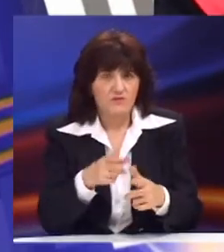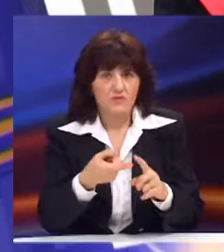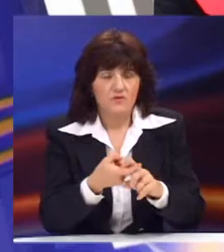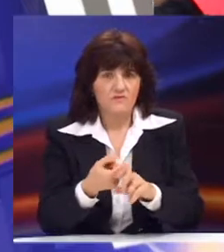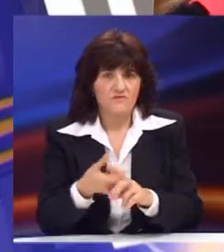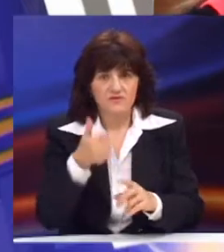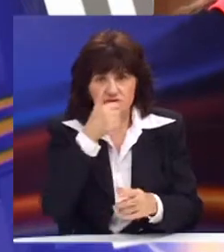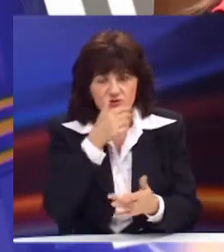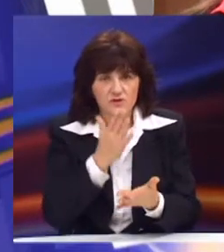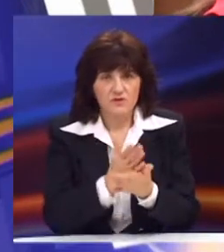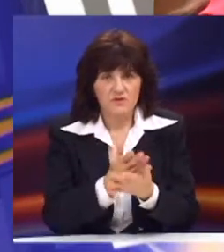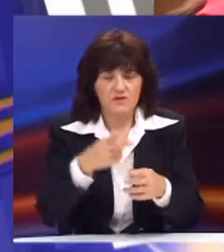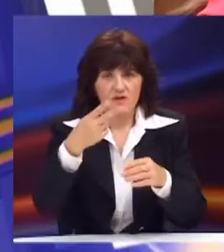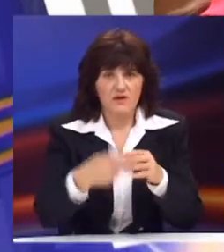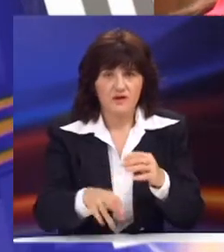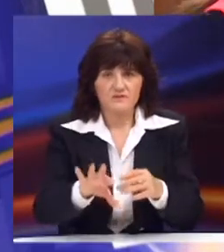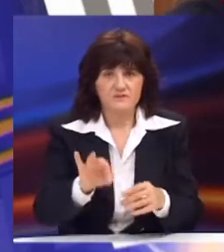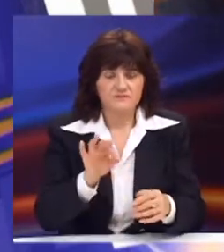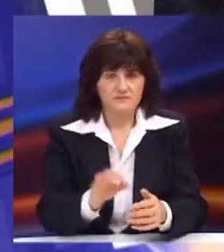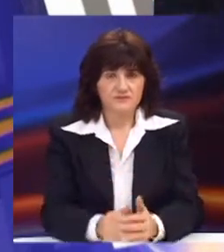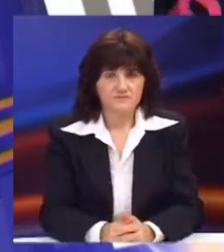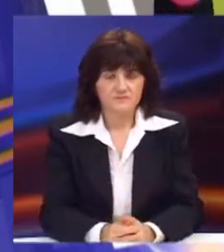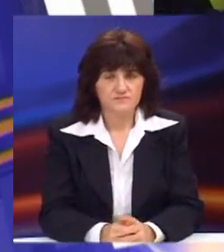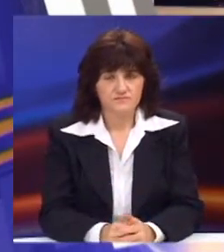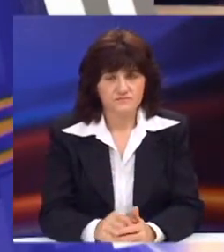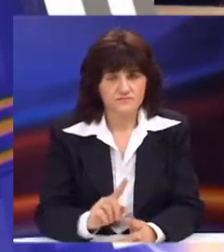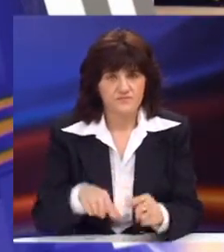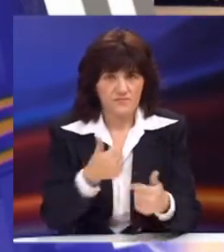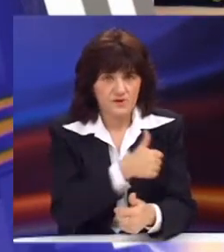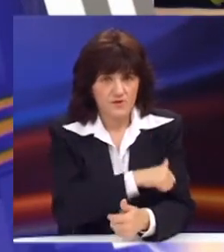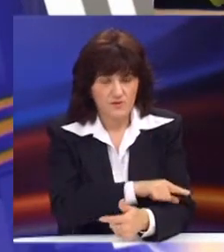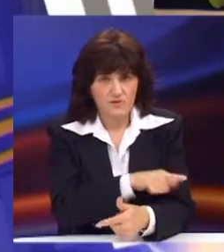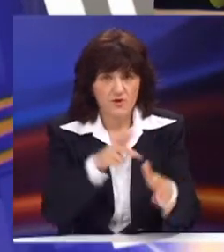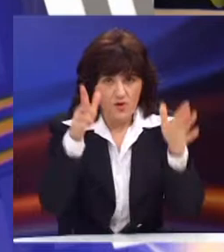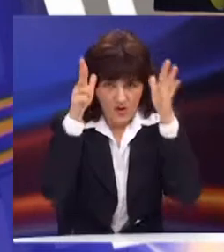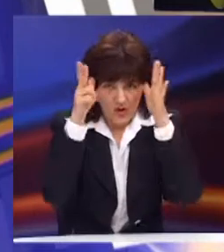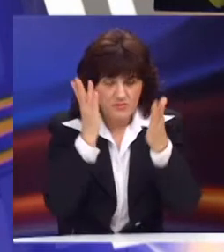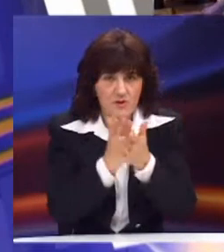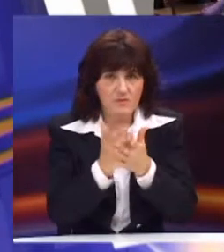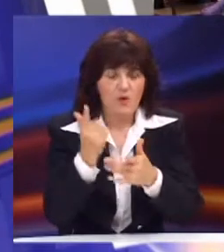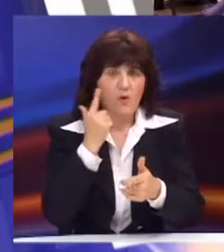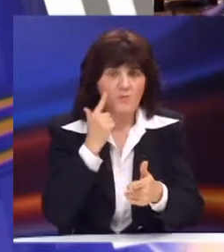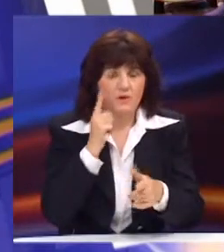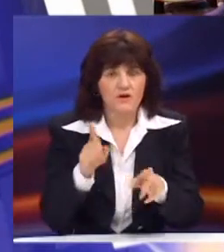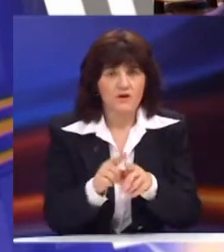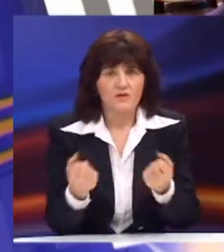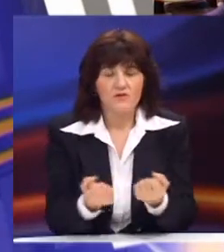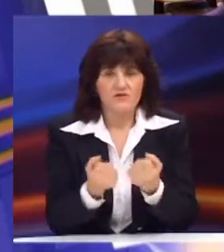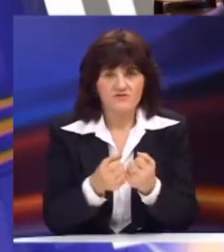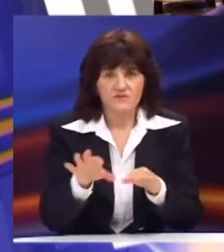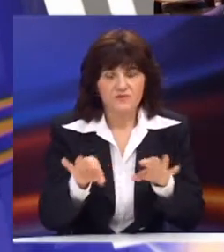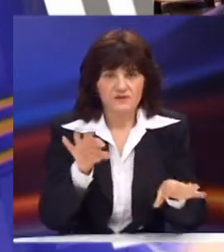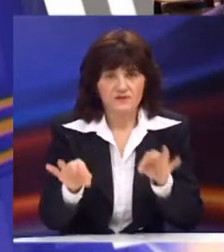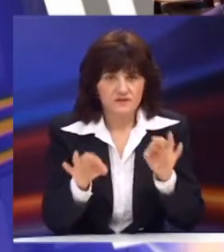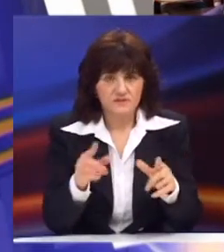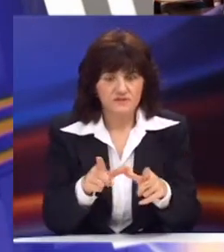skladu sa standardima predviđenim programom završnog ispita. Tokom drugog polugodišta osmaci će imati probne testove, simulaciju završnog